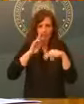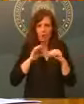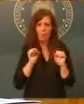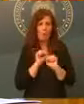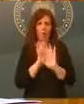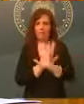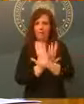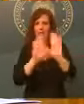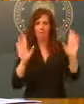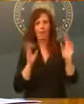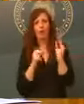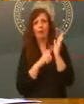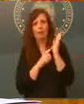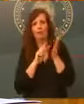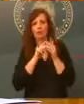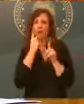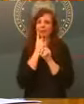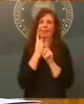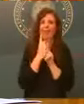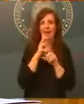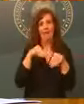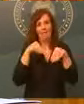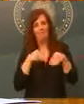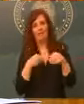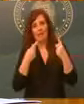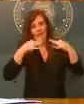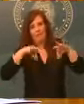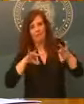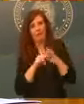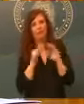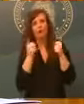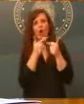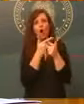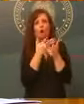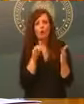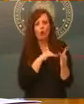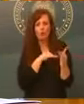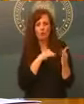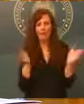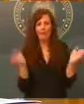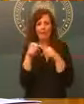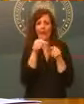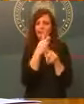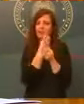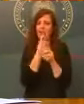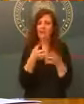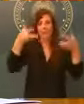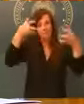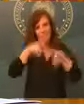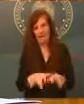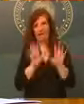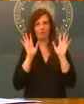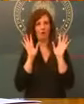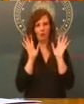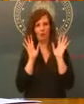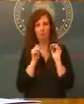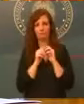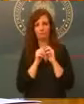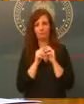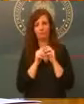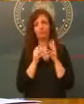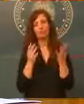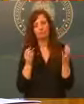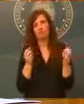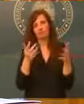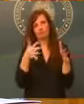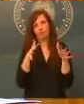questo governo farà. Perché il numero di alunni per classe deve diminuire, pian piano, già a partire da